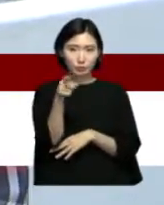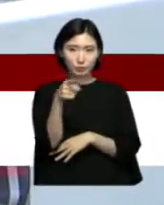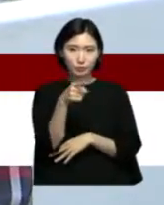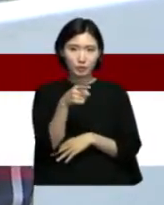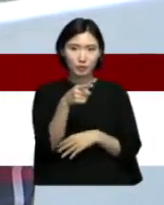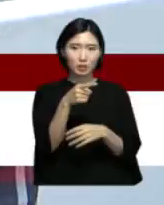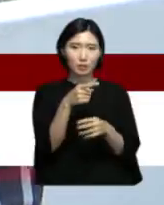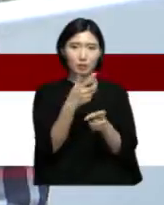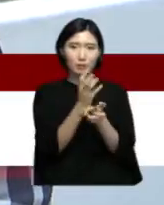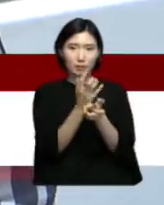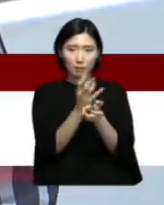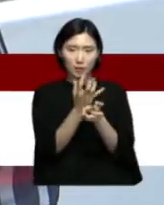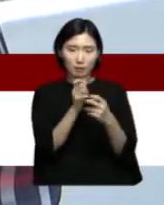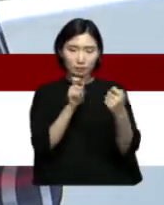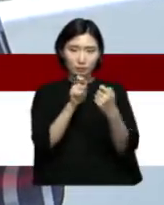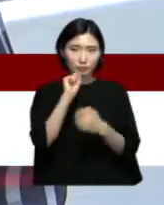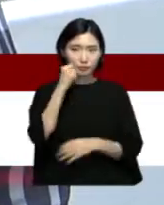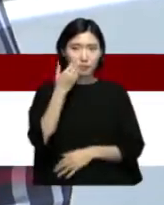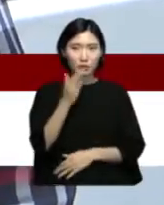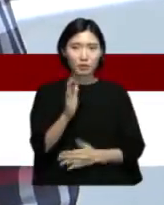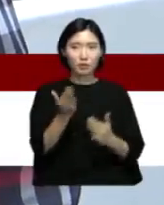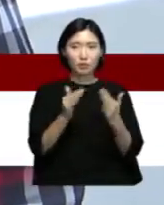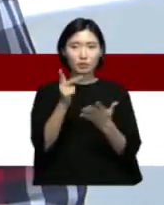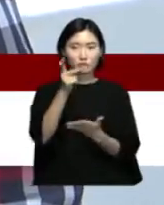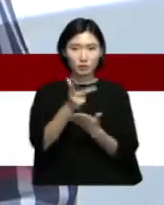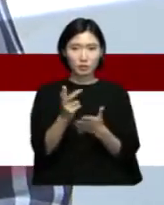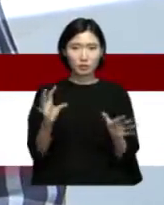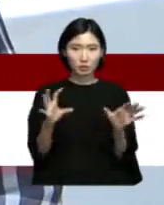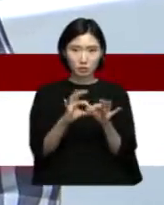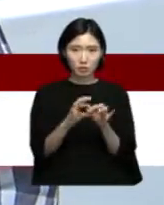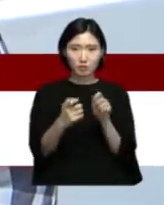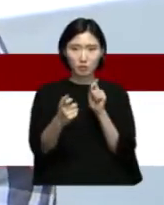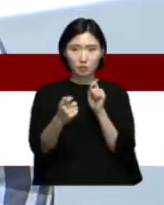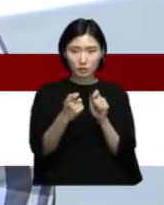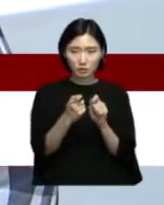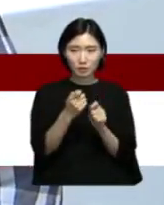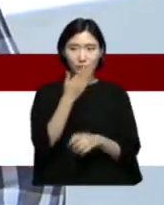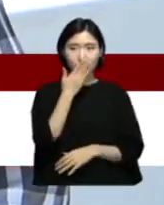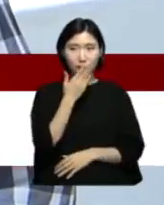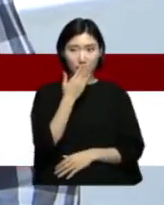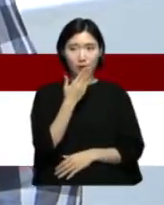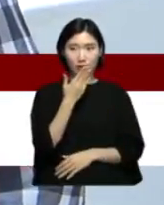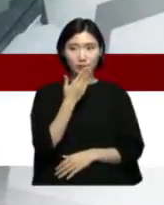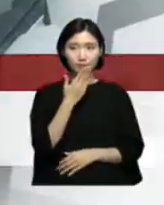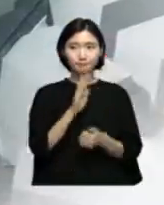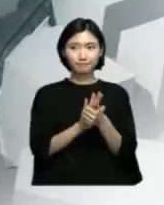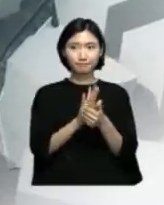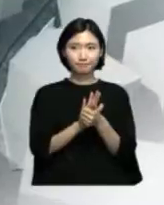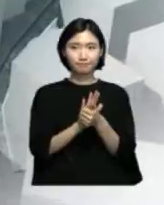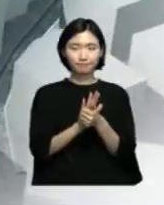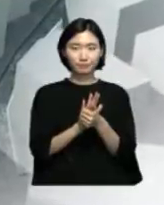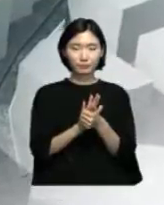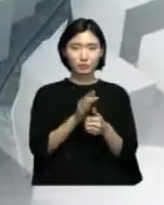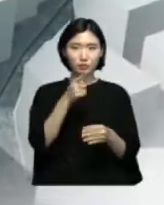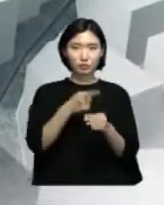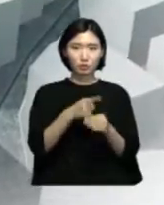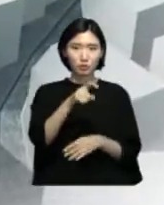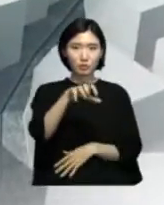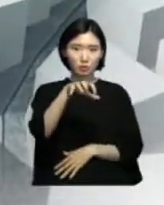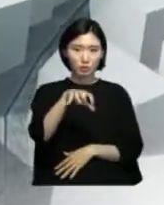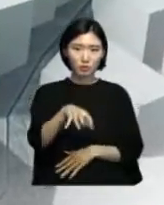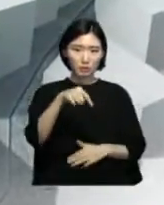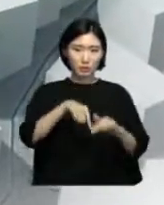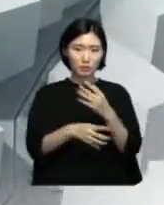어려운데, 이 공영주차장을 통해서 그 접근을 가능하게끔 해주고. 중구는 이곳을